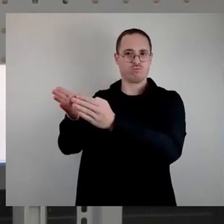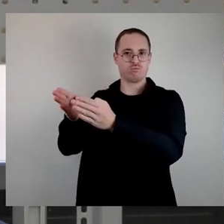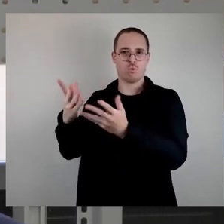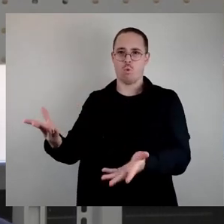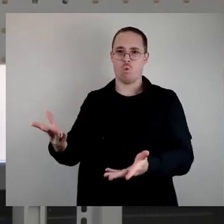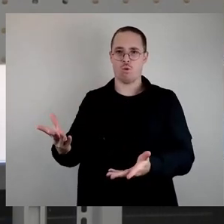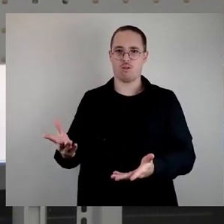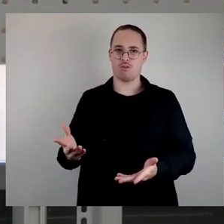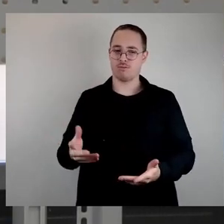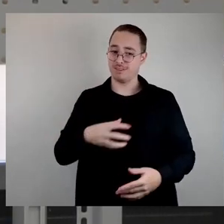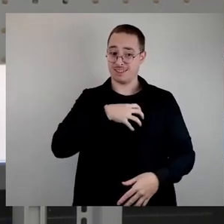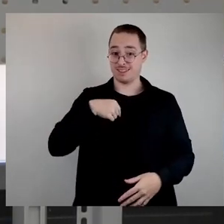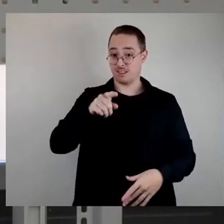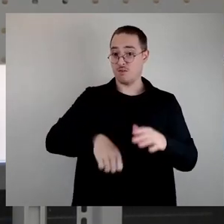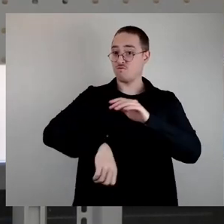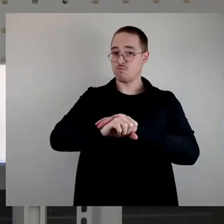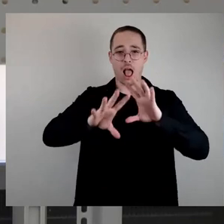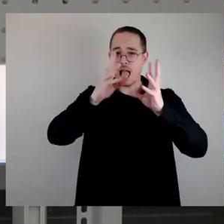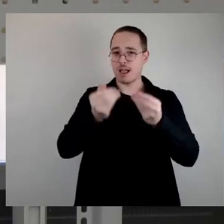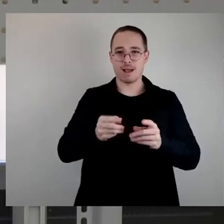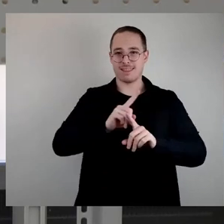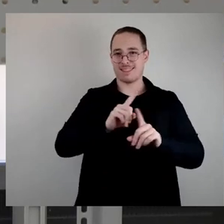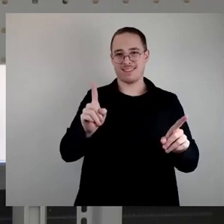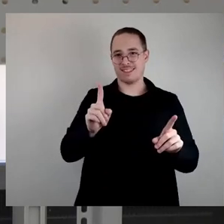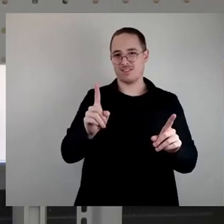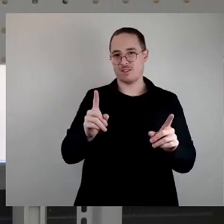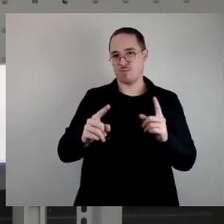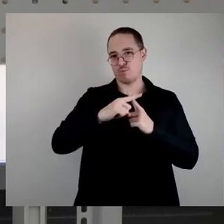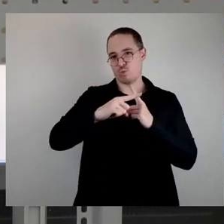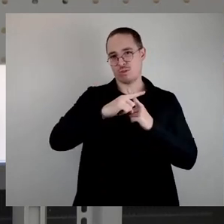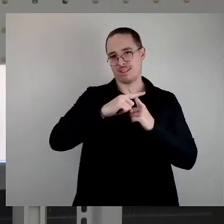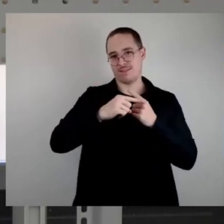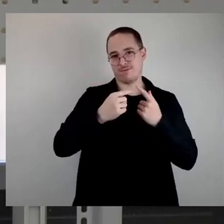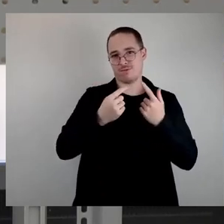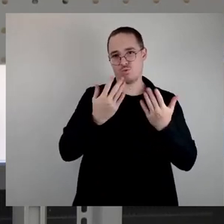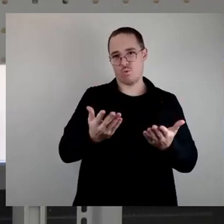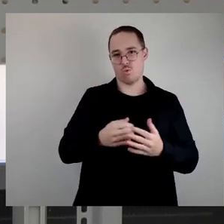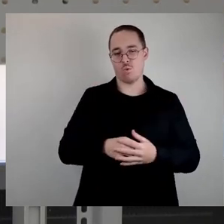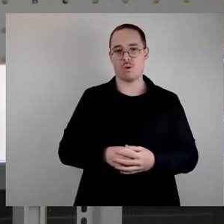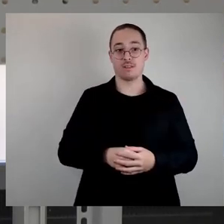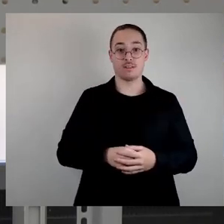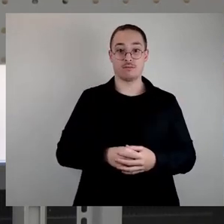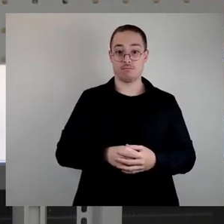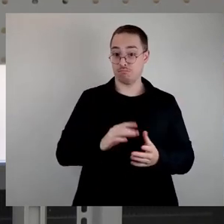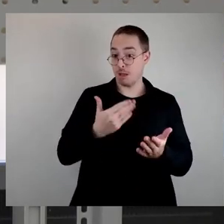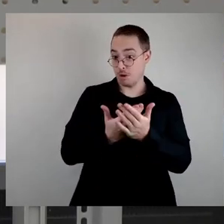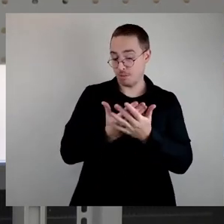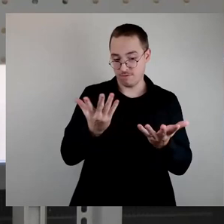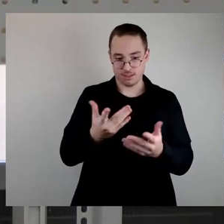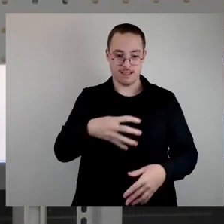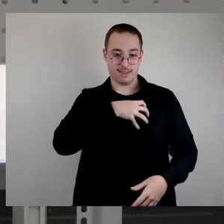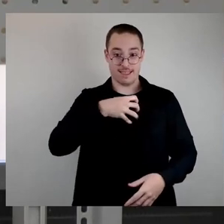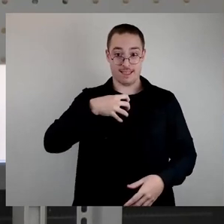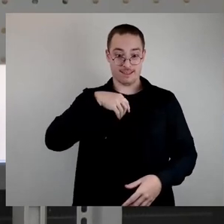steht, lässt sich an einem ganz einfachen Vergleich festmachen. Dresden ist die einzige der 15 größten deutschen Städte, die